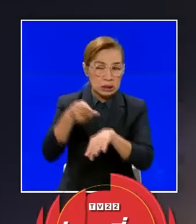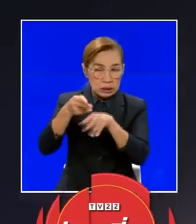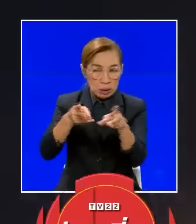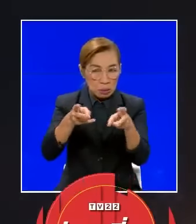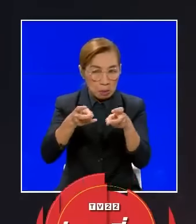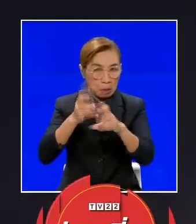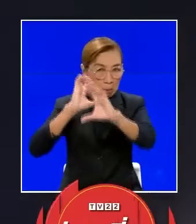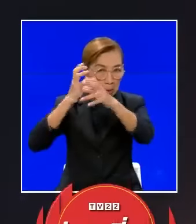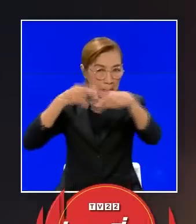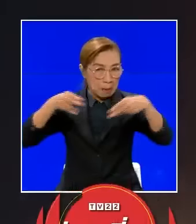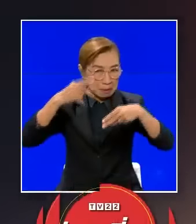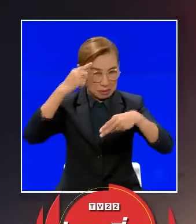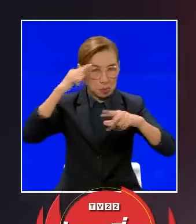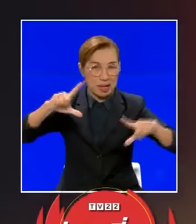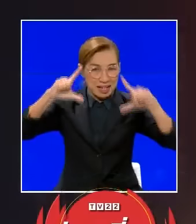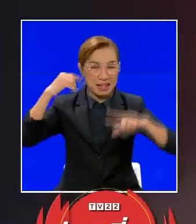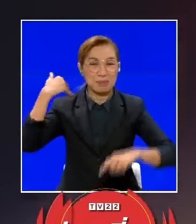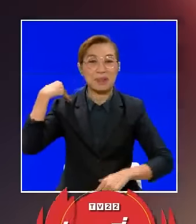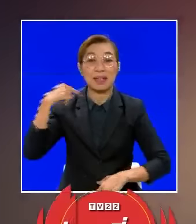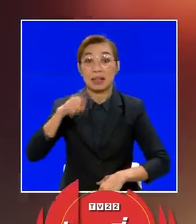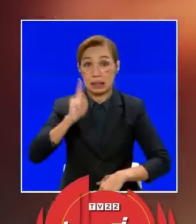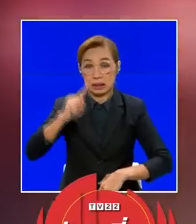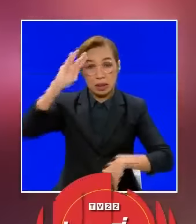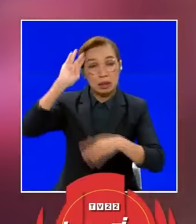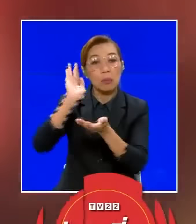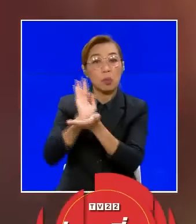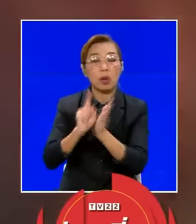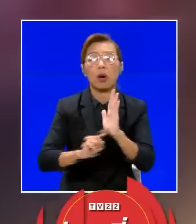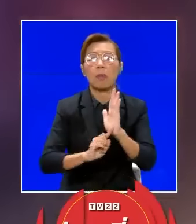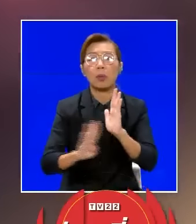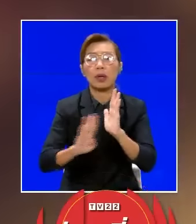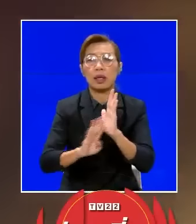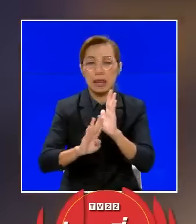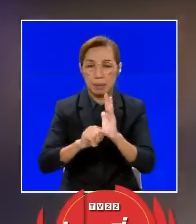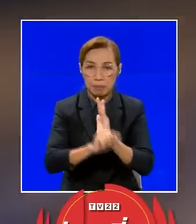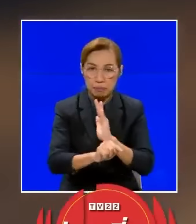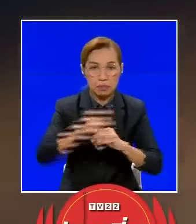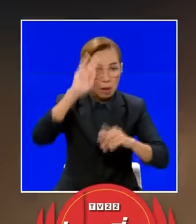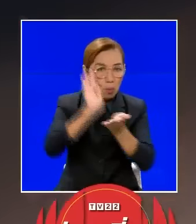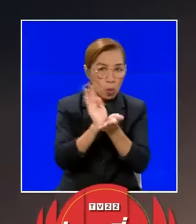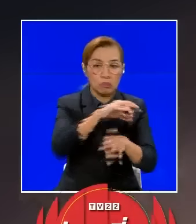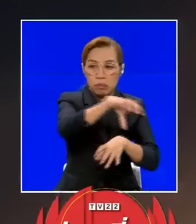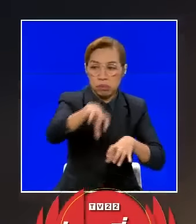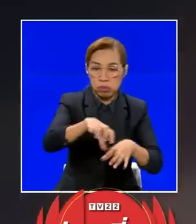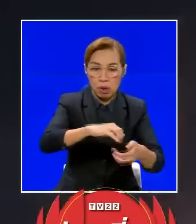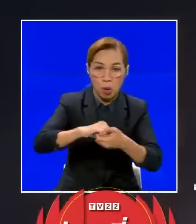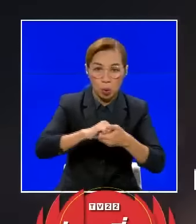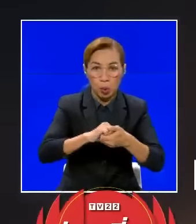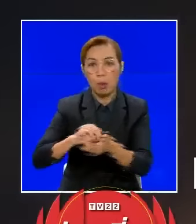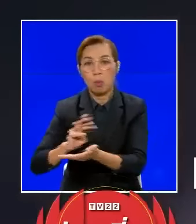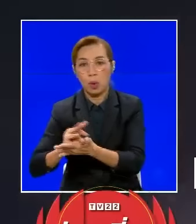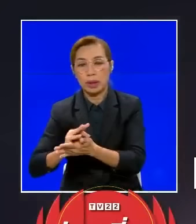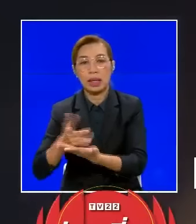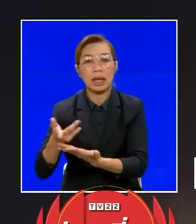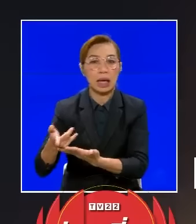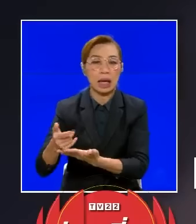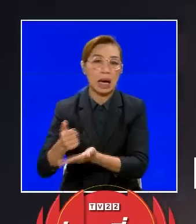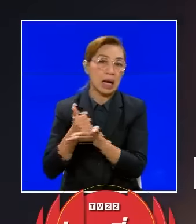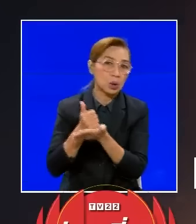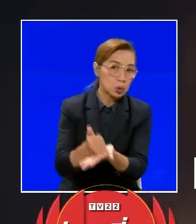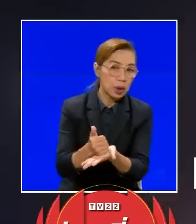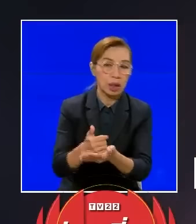ะดังเลยนะ ตำรวจจากหลายสภ.เลยในบุรีรัมย์ท่านผู้ชมครับรวมทั้งหน่วยกู้ภัยบ้านสองเมืองอำเภอประโคนชั